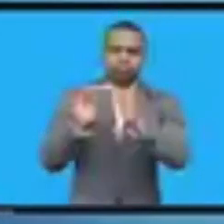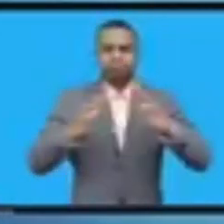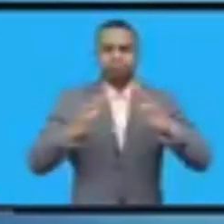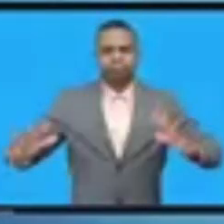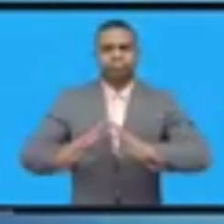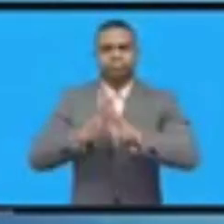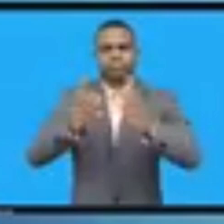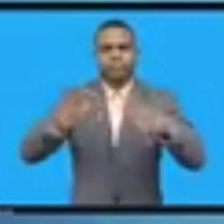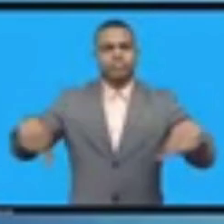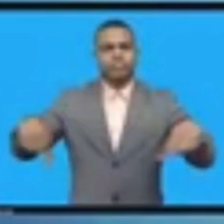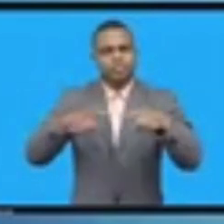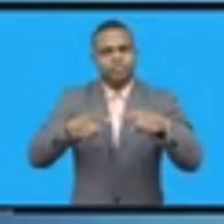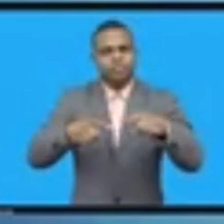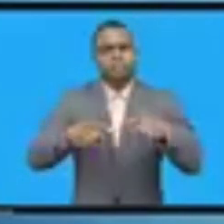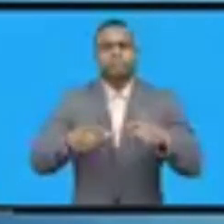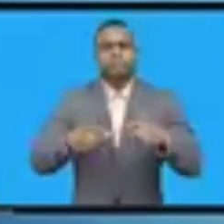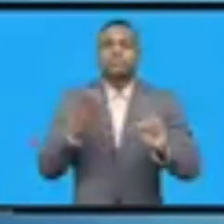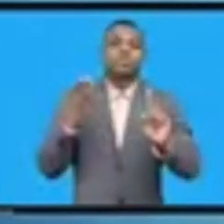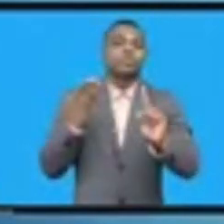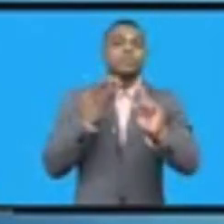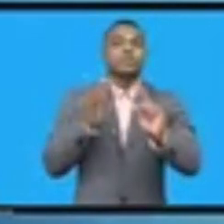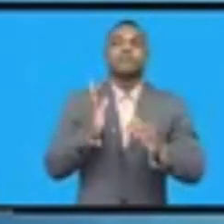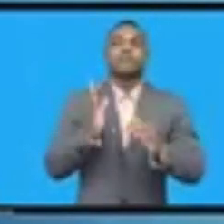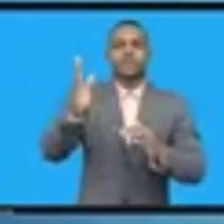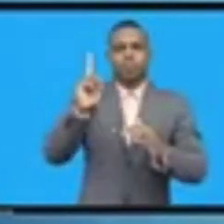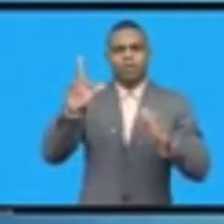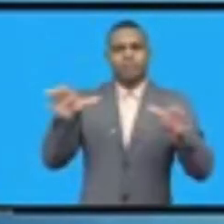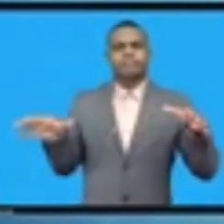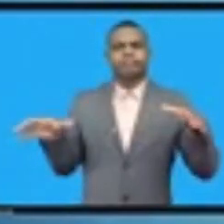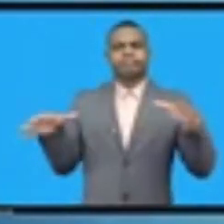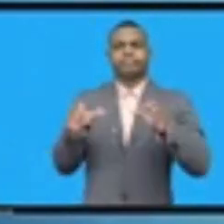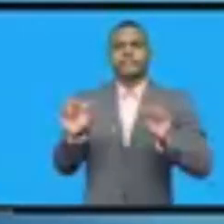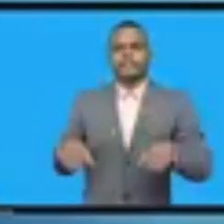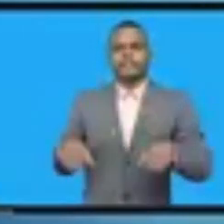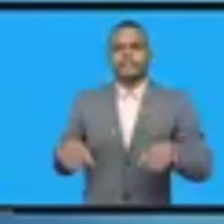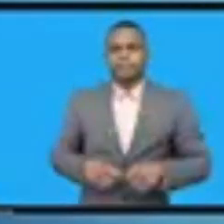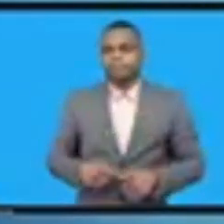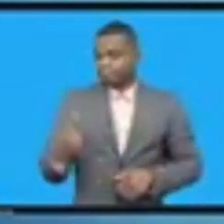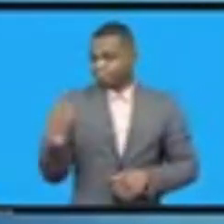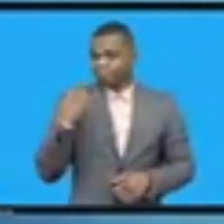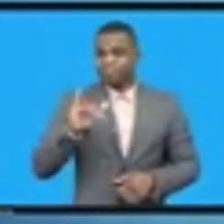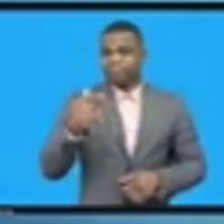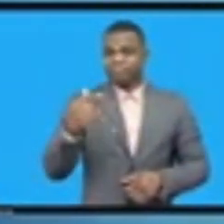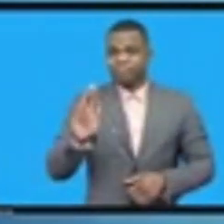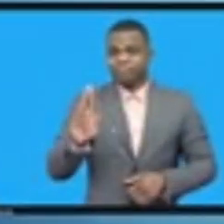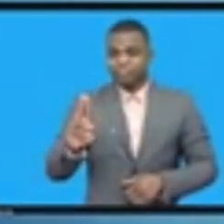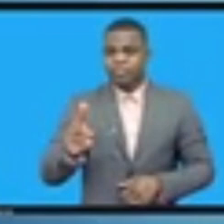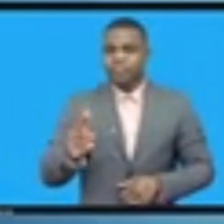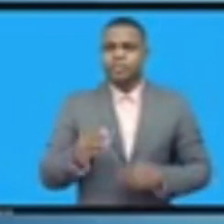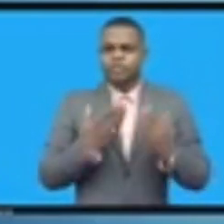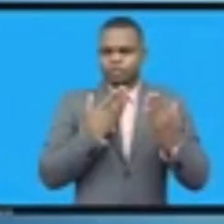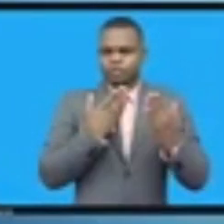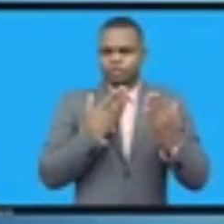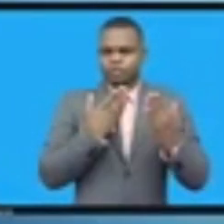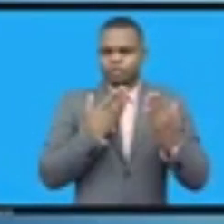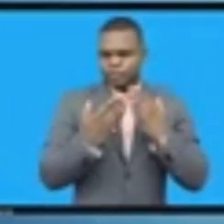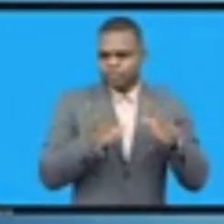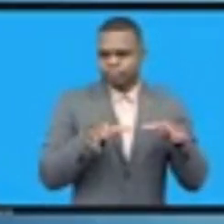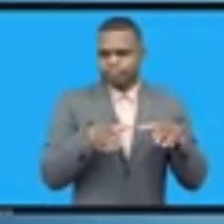今年的这个 ITU 的大会上，我们的这个主题是团结